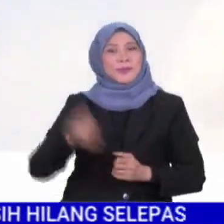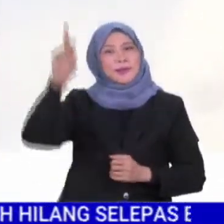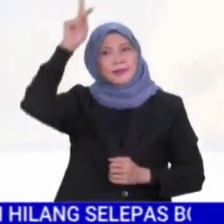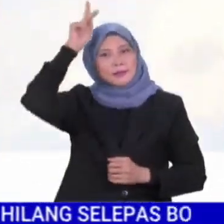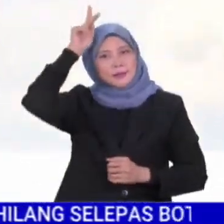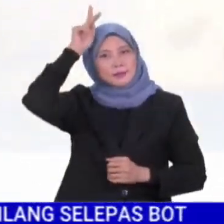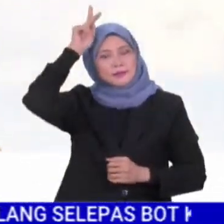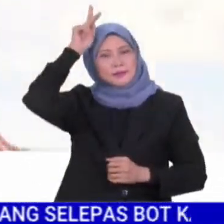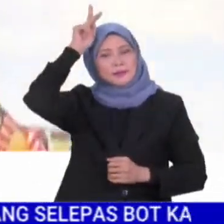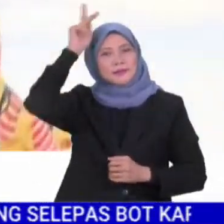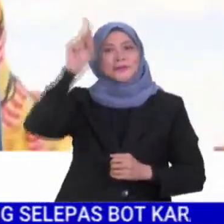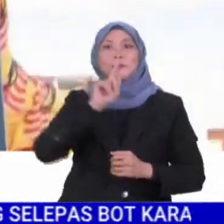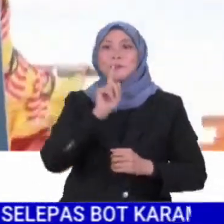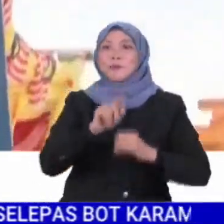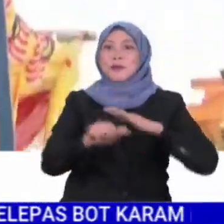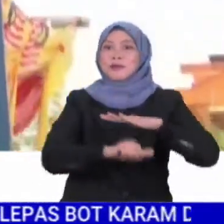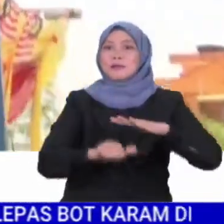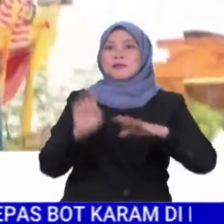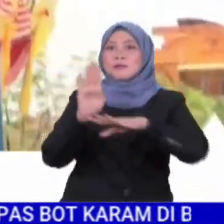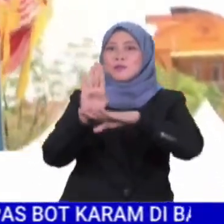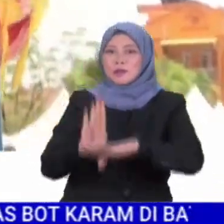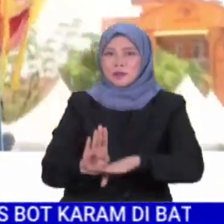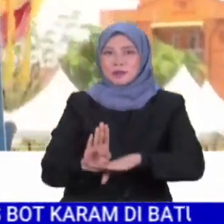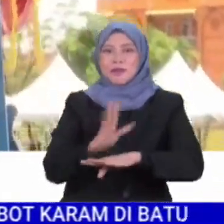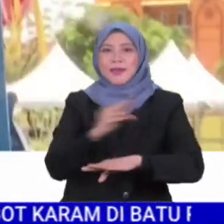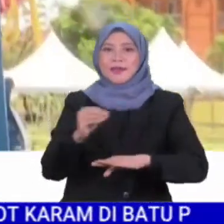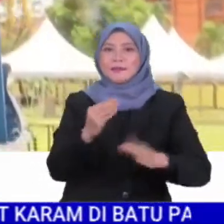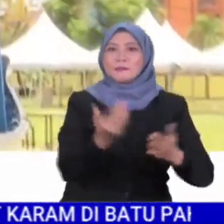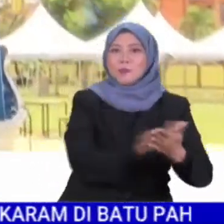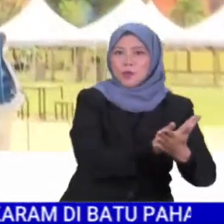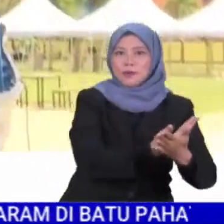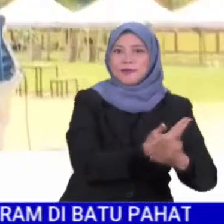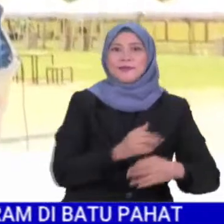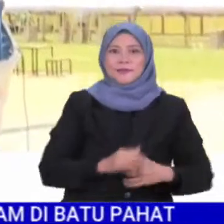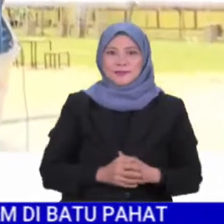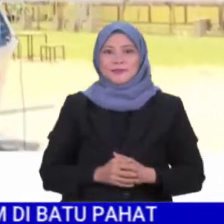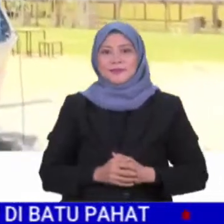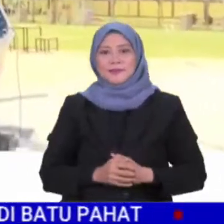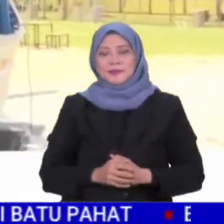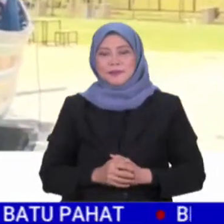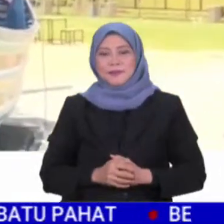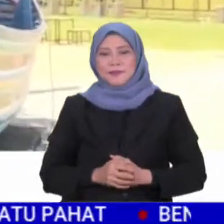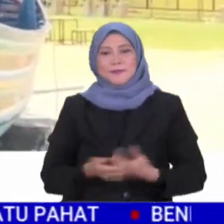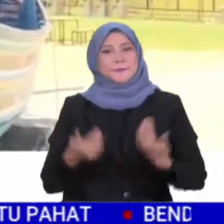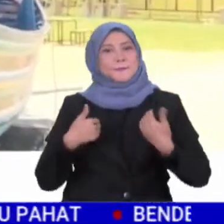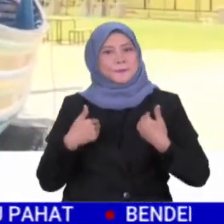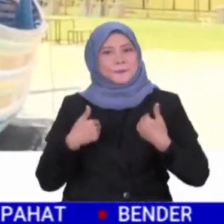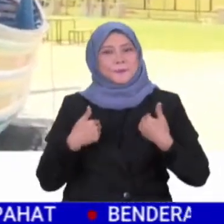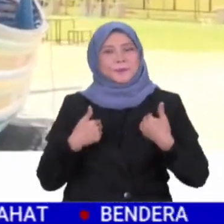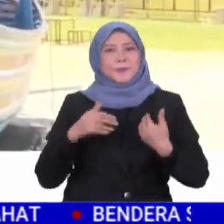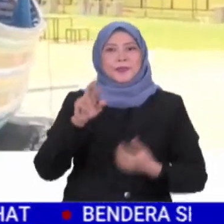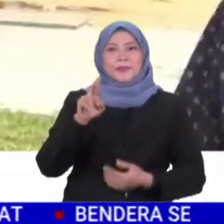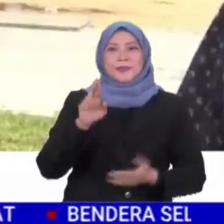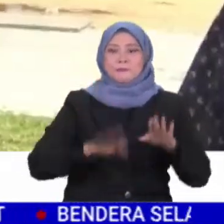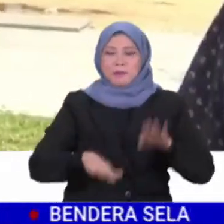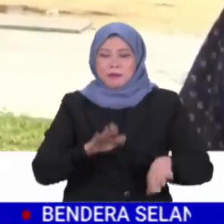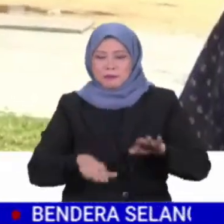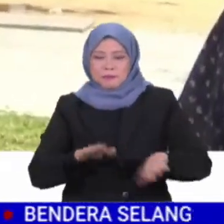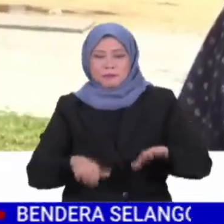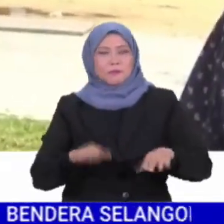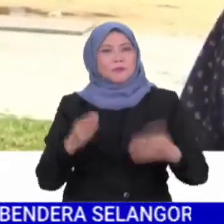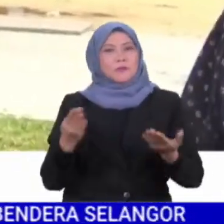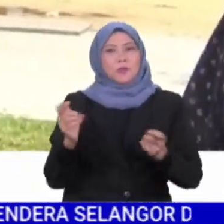Kelantan yang berasaskan kebudayaan dan juga moden. Ya. Kita juga ada rebana ubi, dikir barat,